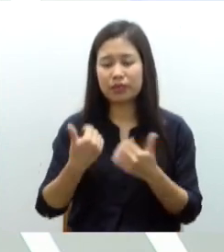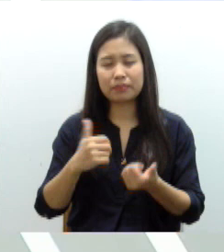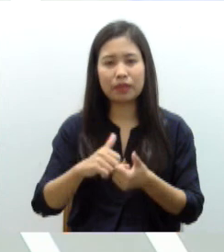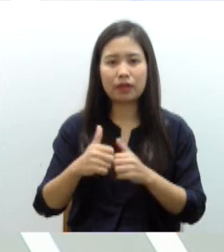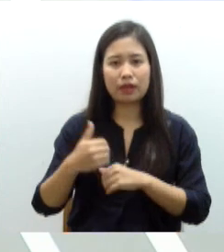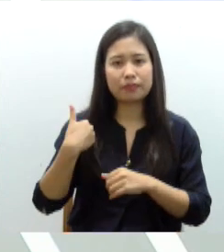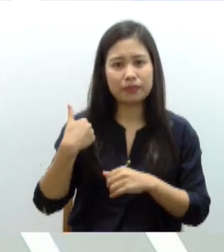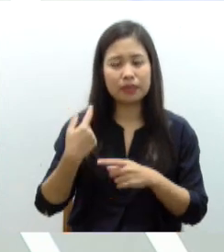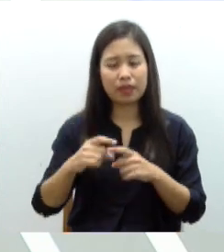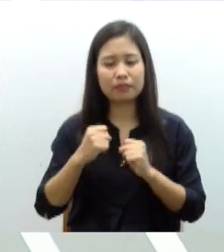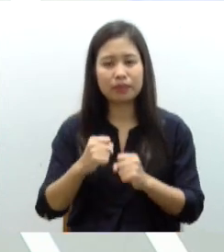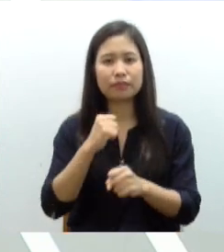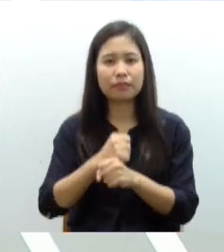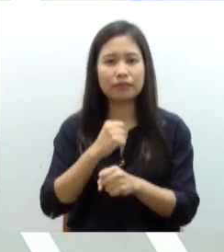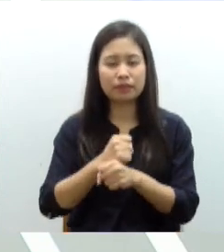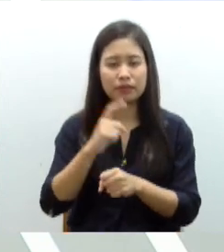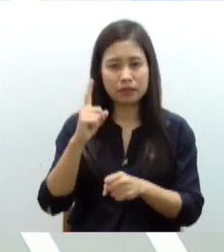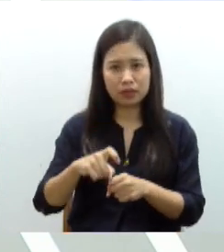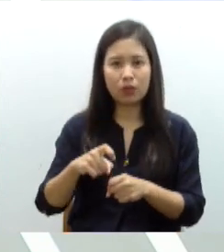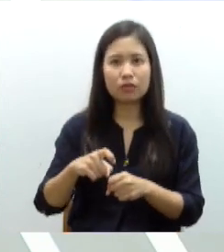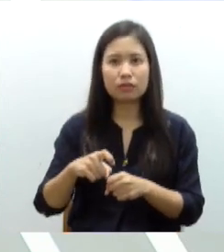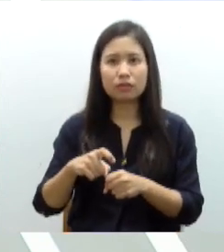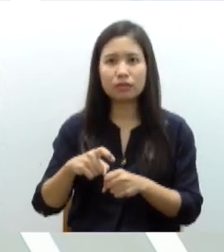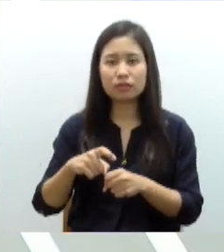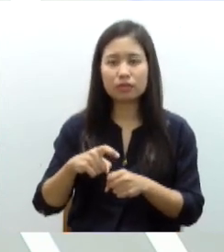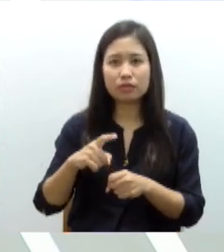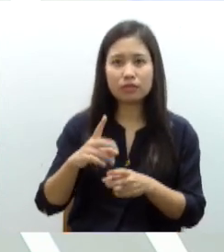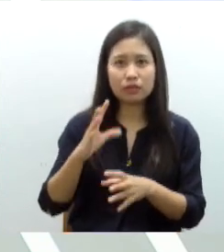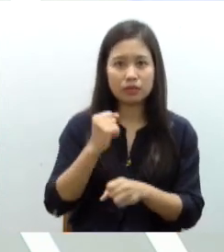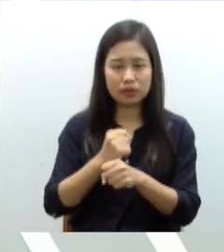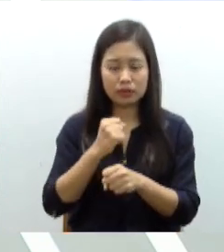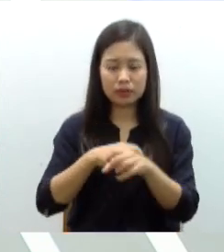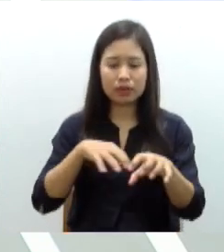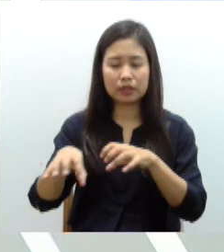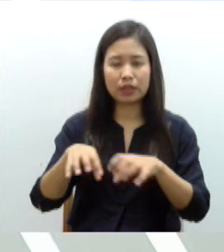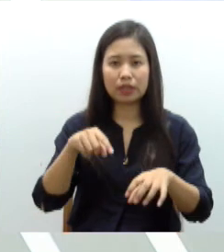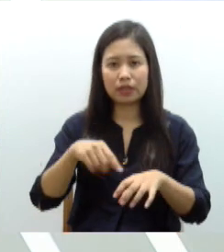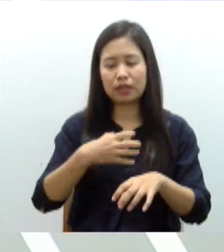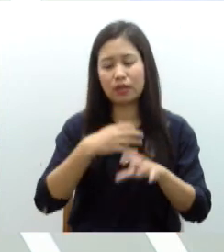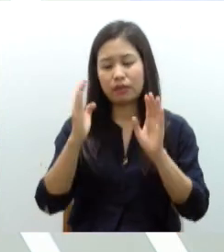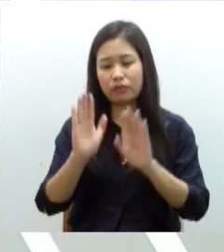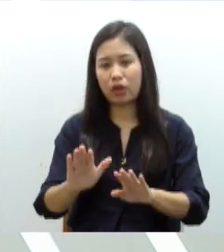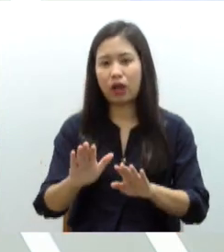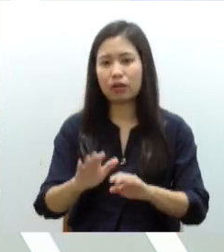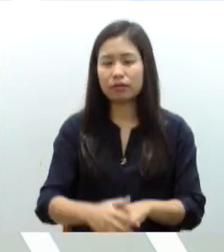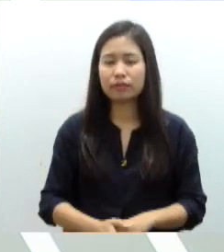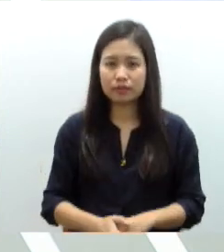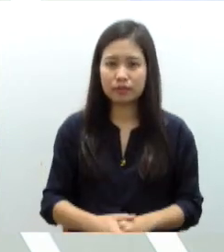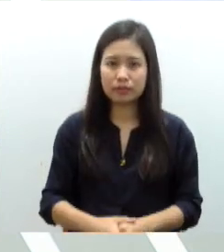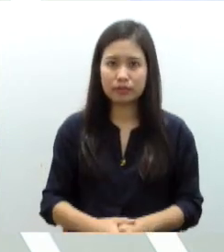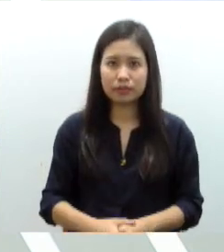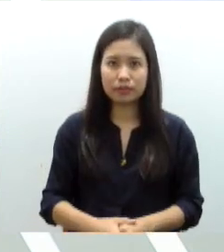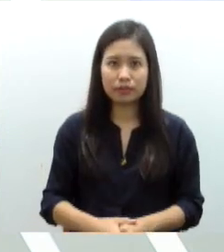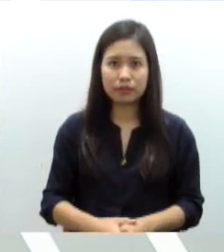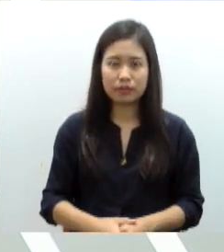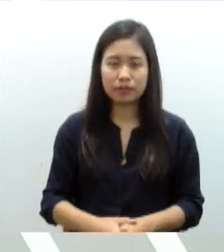ครับที่จะต้องมาร่วมกันดำเนินการในเรื่องนี้อันนี้ก็เป็นสิ่งที่อยากจะฝากเอาไว้ครับ ครับผมครับผมในวันนี้นะครับก็